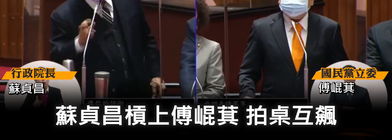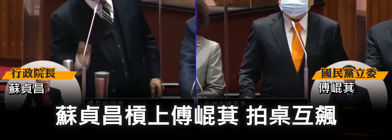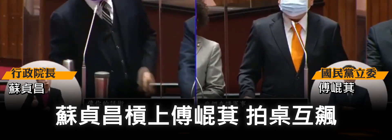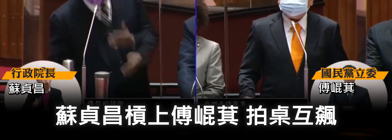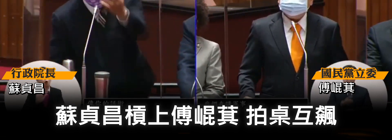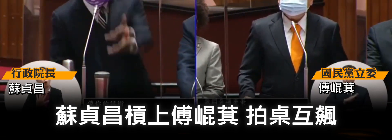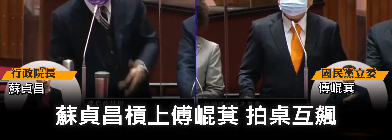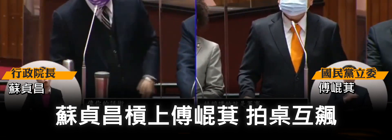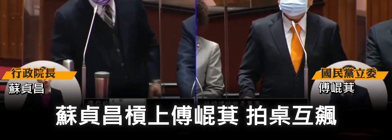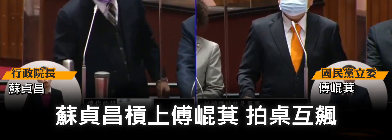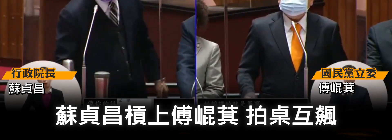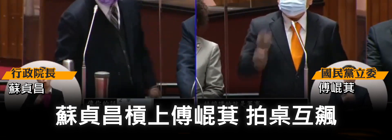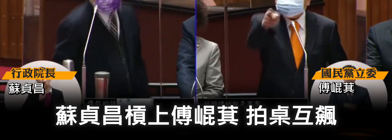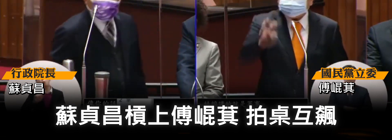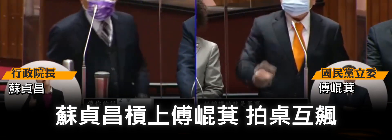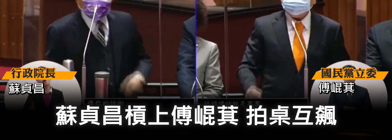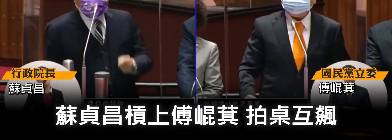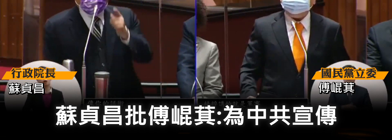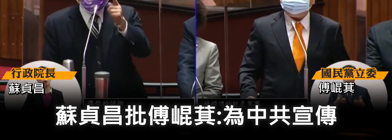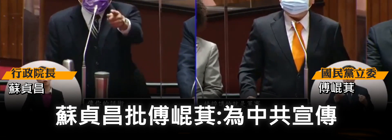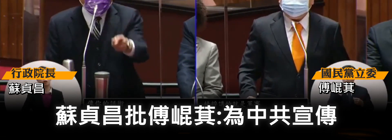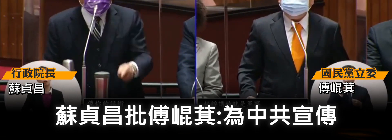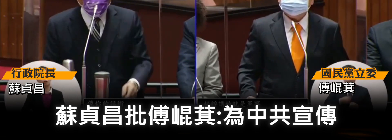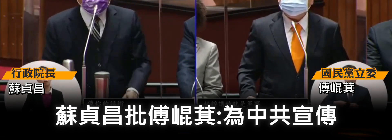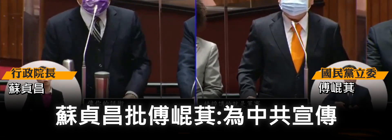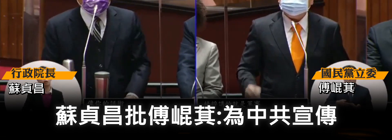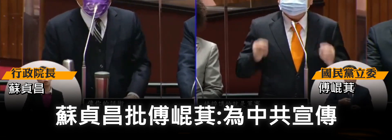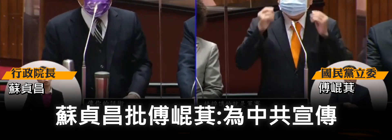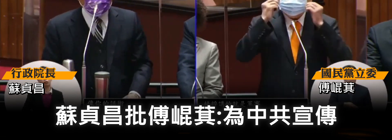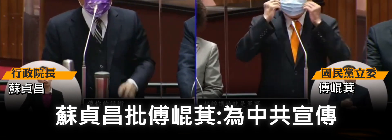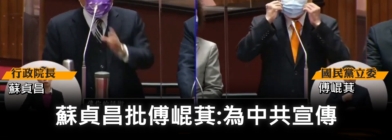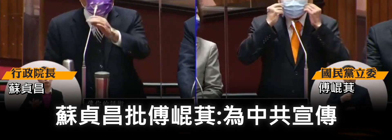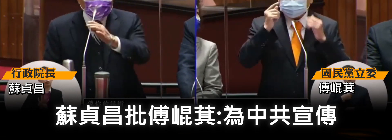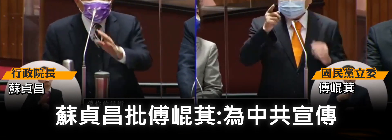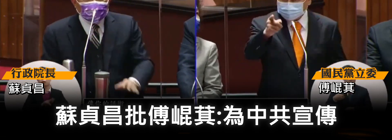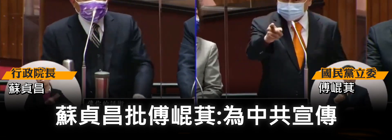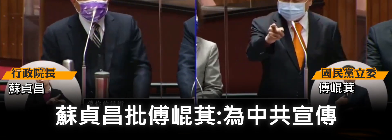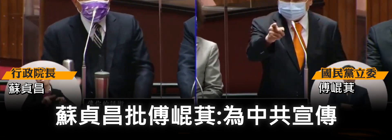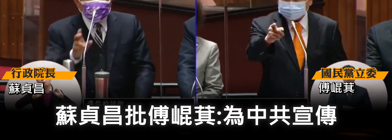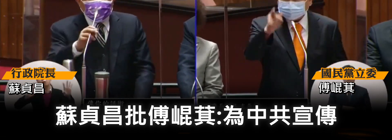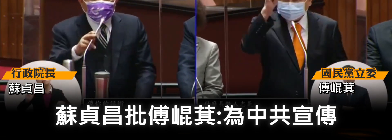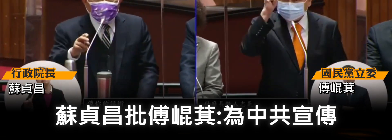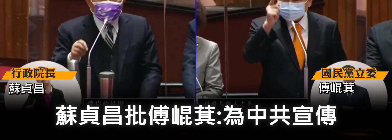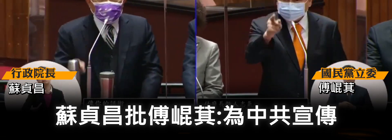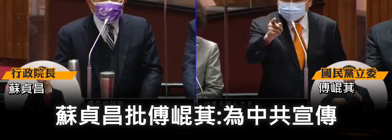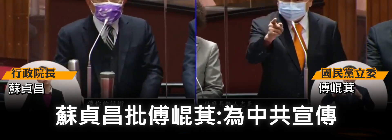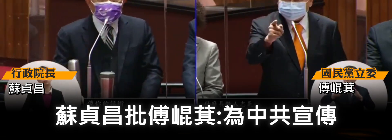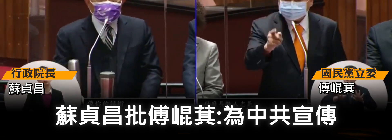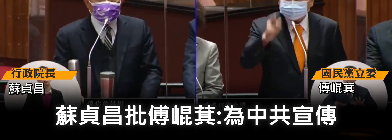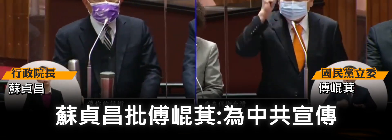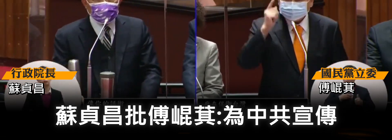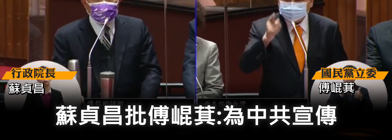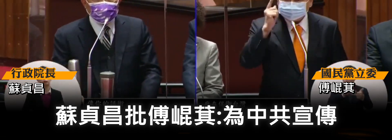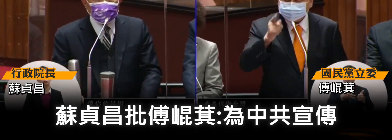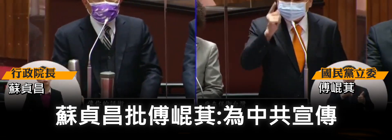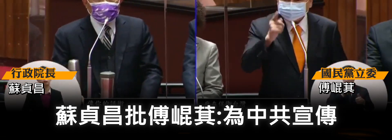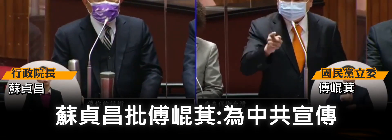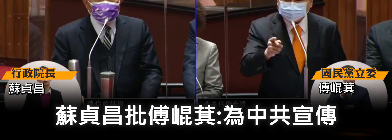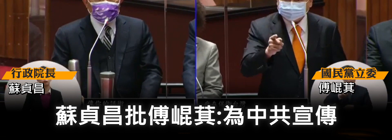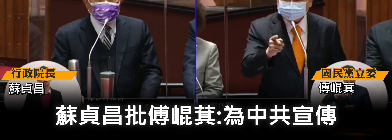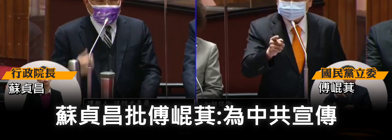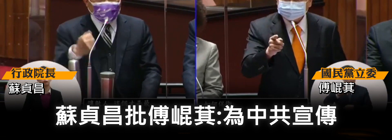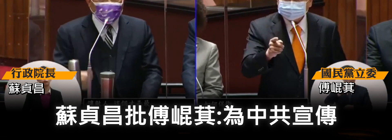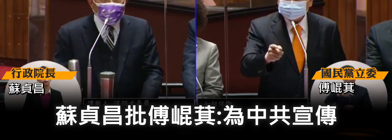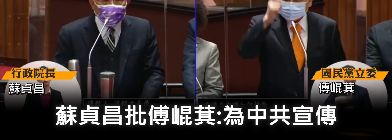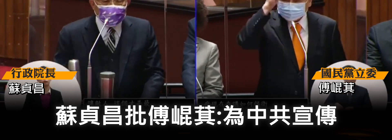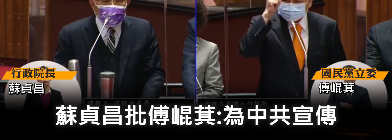练。 当然可以啊， 讲到什么？ 你也可以拿扫把， 外长在你宣传。 院长，我们今天问的是